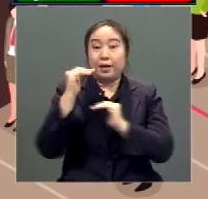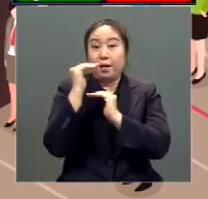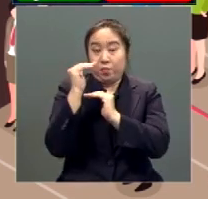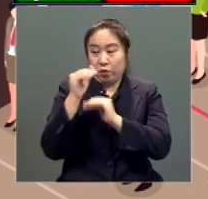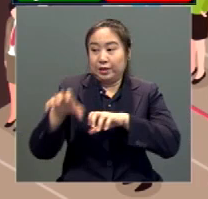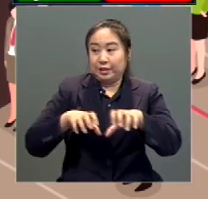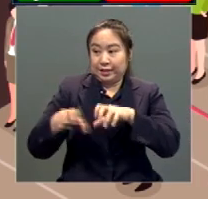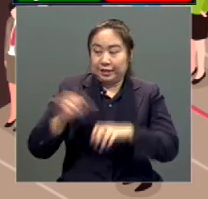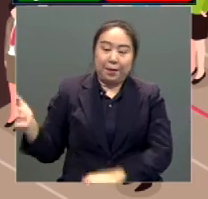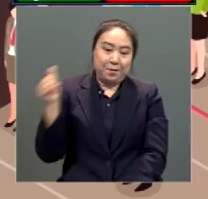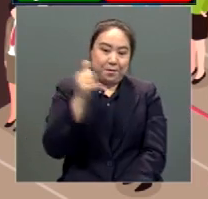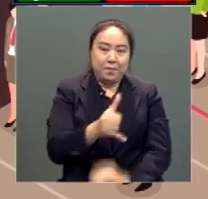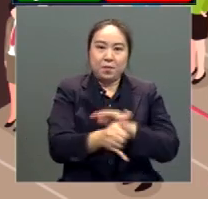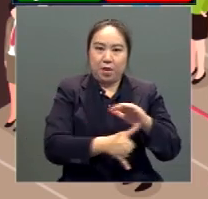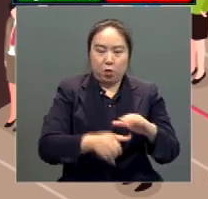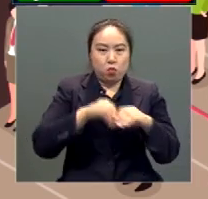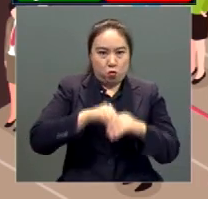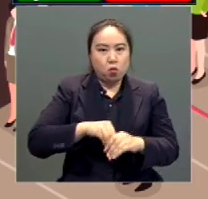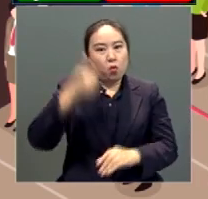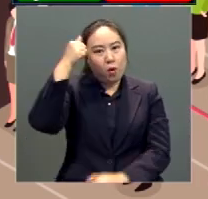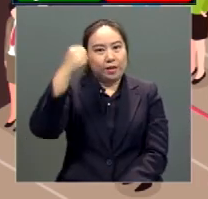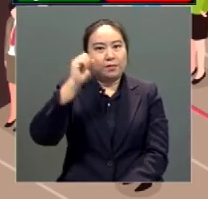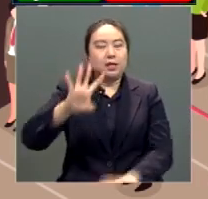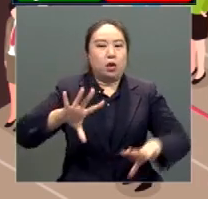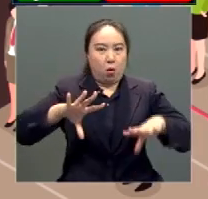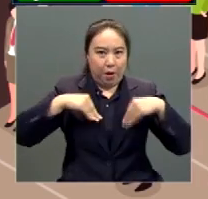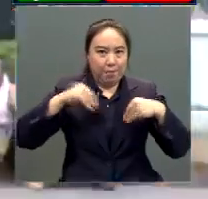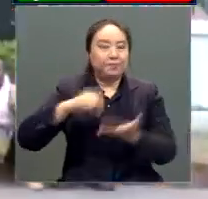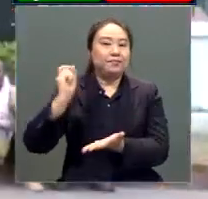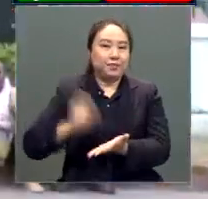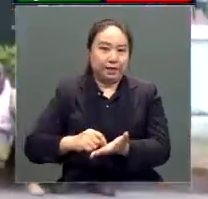แล้วก็หนังสือรับรองการเดินทางเข้าประเทศออกโดยสถานเอกอัครราชทูตหรือสถานกงสุลใหญ่ไทยประจำประเทศที่พำนักซึ่งในส่วนนี้จะมีการระบุรายละเอียดข้อมูลส่วนบุคคลของผู้เดินทางช่องทางผ่านแดนที่จะเดินทางกลับวันที่จะเดินทางจังหวัดที่จะพำนักหรืออาศัยในจังหวัดภูมิลำเนาในไทยและก็ลายมือชื่อของผู้เดินทางลงนามรับทราบและยินยอมรับการกัดตัวในสถานที่ที่รัฐบาลได้กำหนดไว้หรือว่าLocalคอนเวนทีนเป็นเวลา 14วันส่วนผู้ที่ตัดสินใจชะลอการเดินทางกลับประเทศไทยและรออยู่ในมาเลเซียจนกว่าสถานการณ์จะคลี่คลายสถานเอกอัครราชทูตและสถานกงสุลใหญ่ร่วมกับเครือข่ายอาสาสมัครคนไทยในมาเลเซียมีการแจกอาหารข้าวสารอาหารแห้งและของใช้จำเป็นอย่างเต็มที่และ